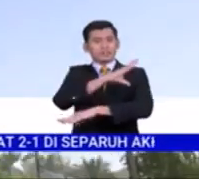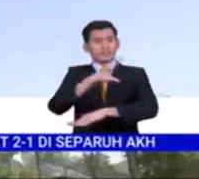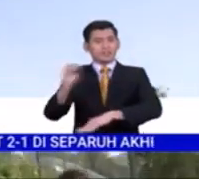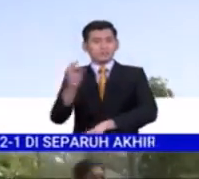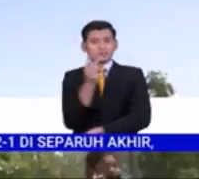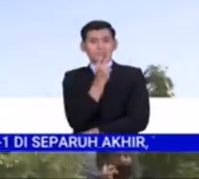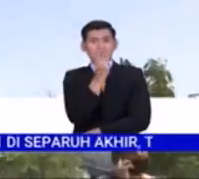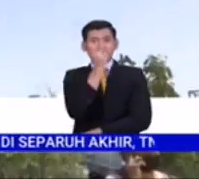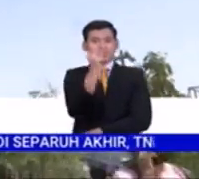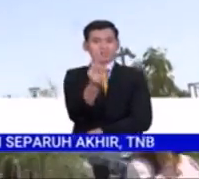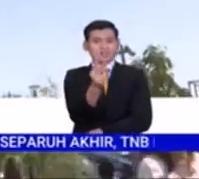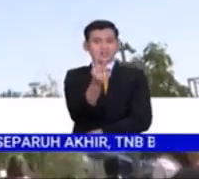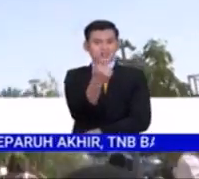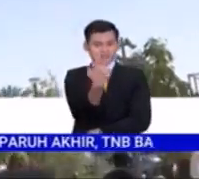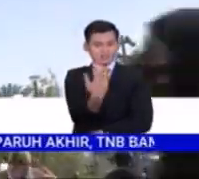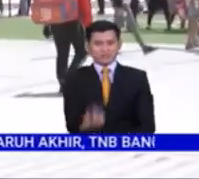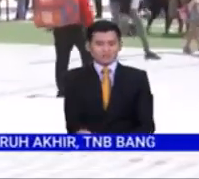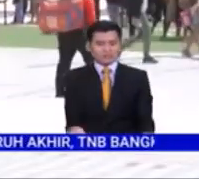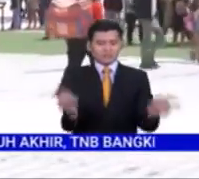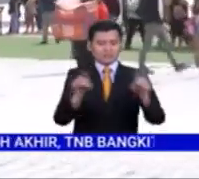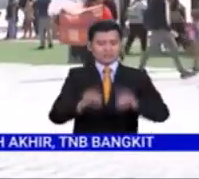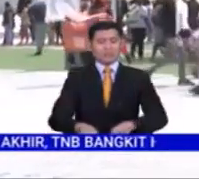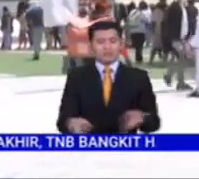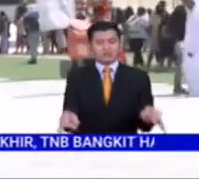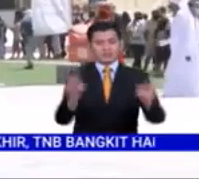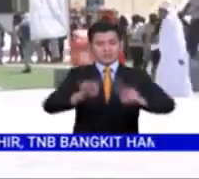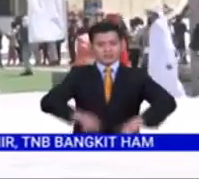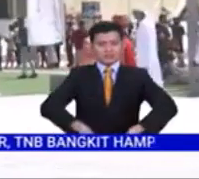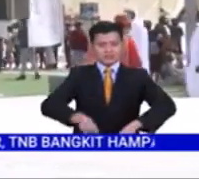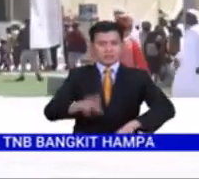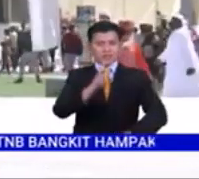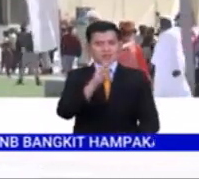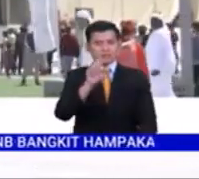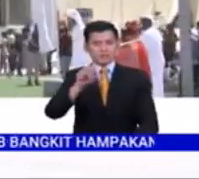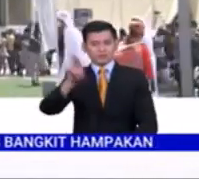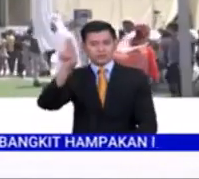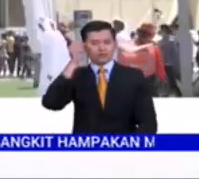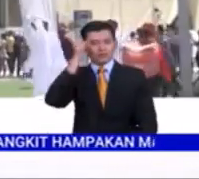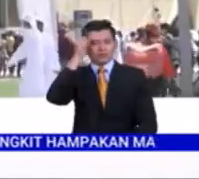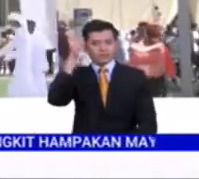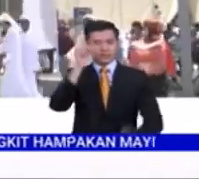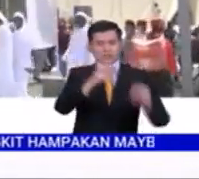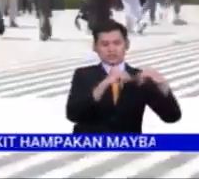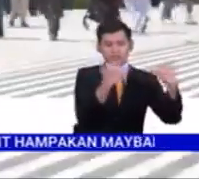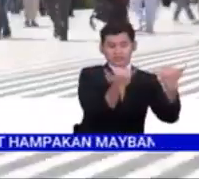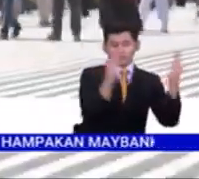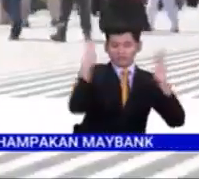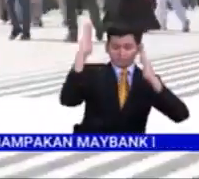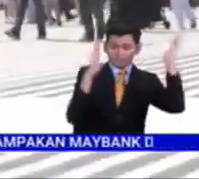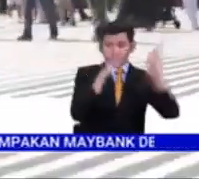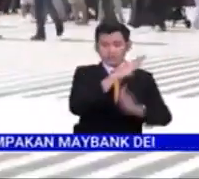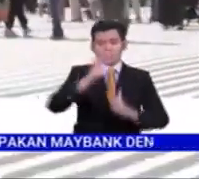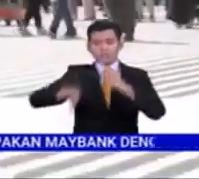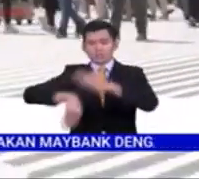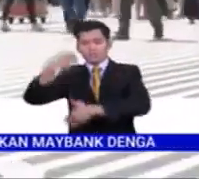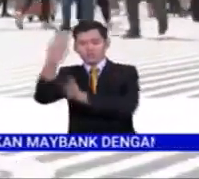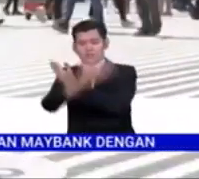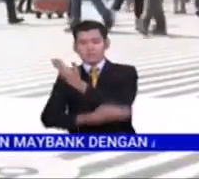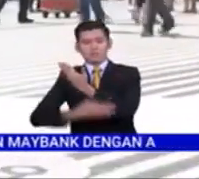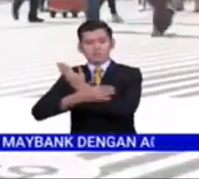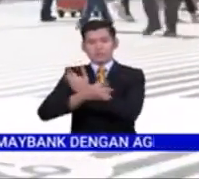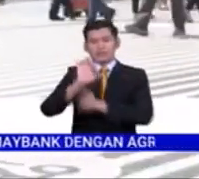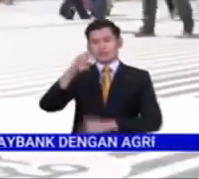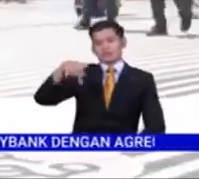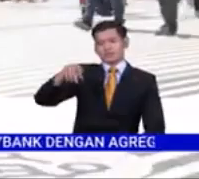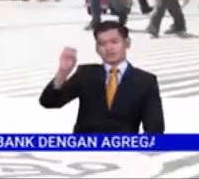menyaksikan memorandum persefahaman melibatkan syarikat Malaysia dan juga syarikat asing. Jelas beliau, Expo